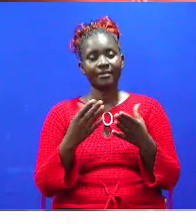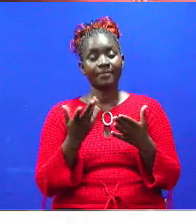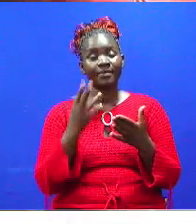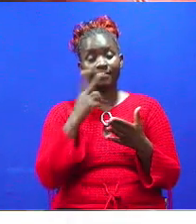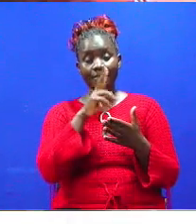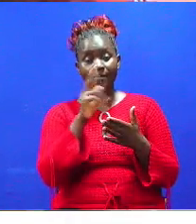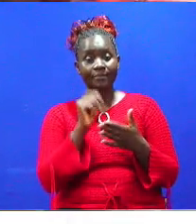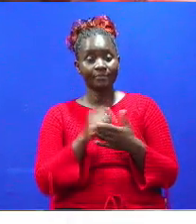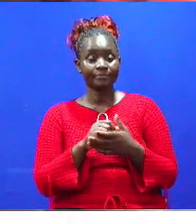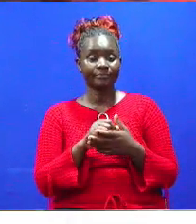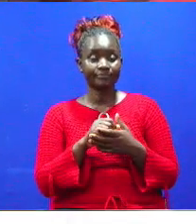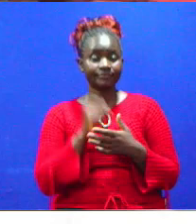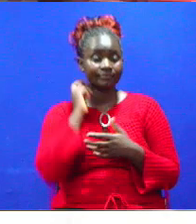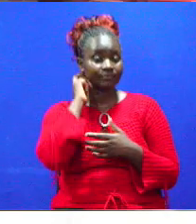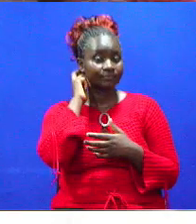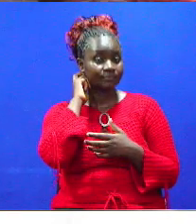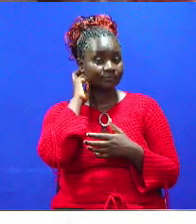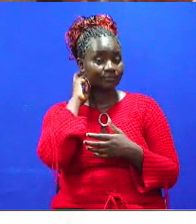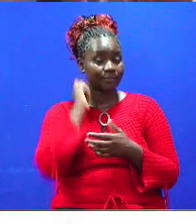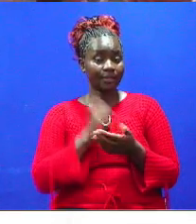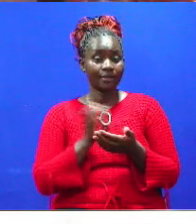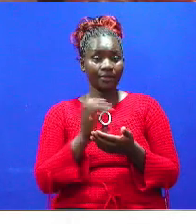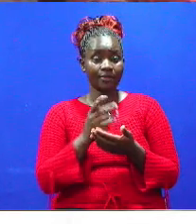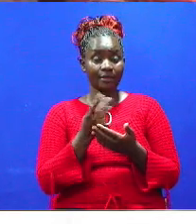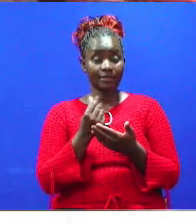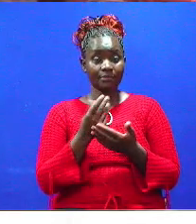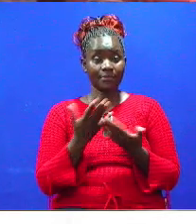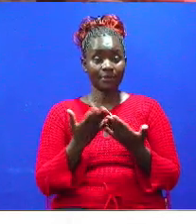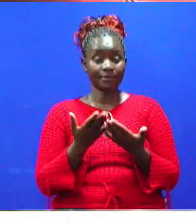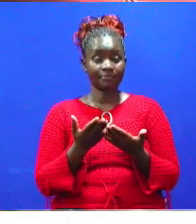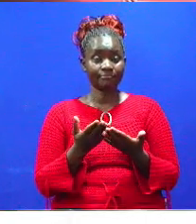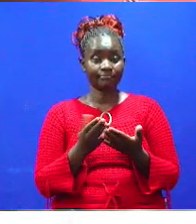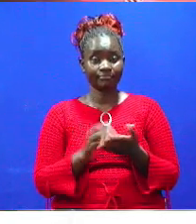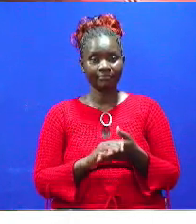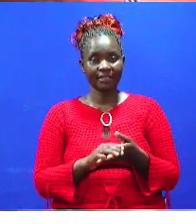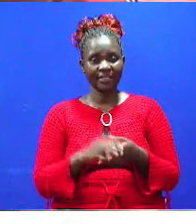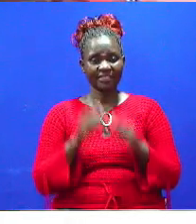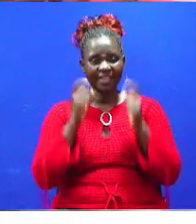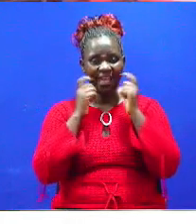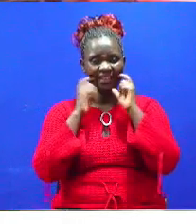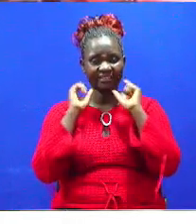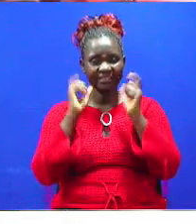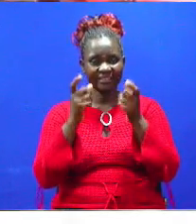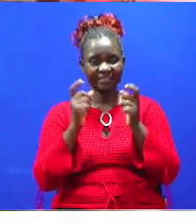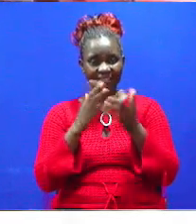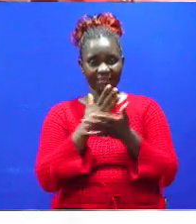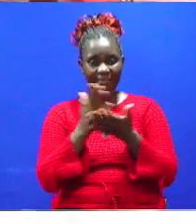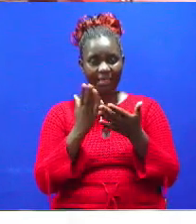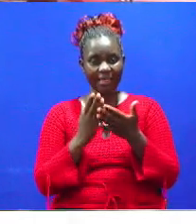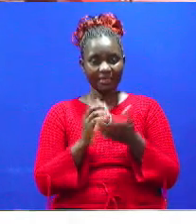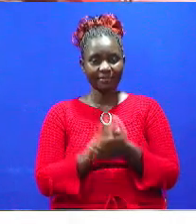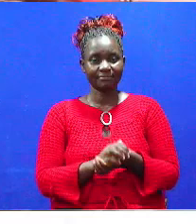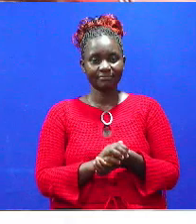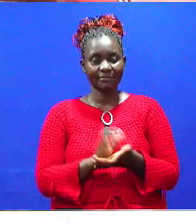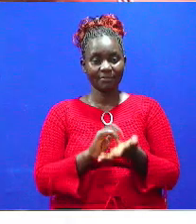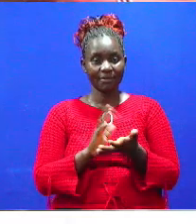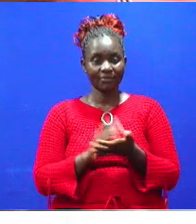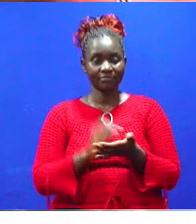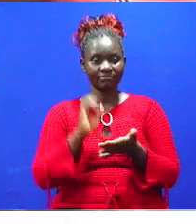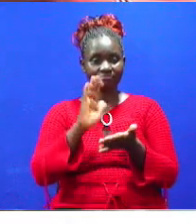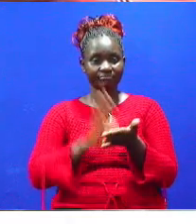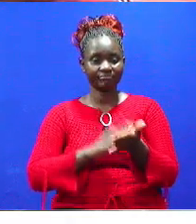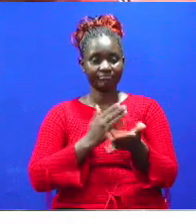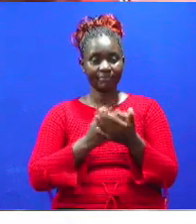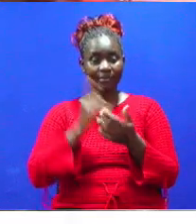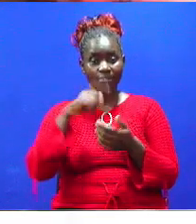cyago songera kibese moso yakoro kibese itabwena tikoro zwe kini cyo kuragerera igwa wa mo wa proof nga mona cyabantu kibese ngo mwe kubagajira